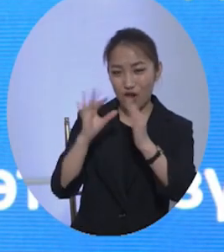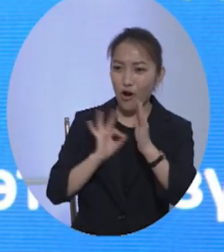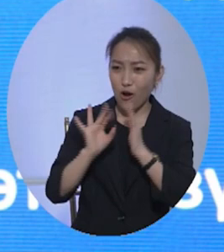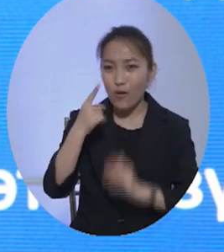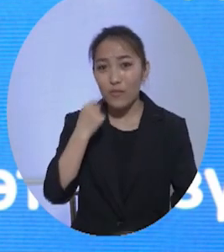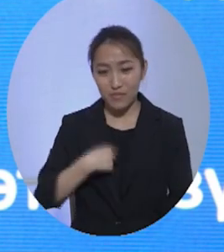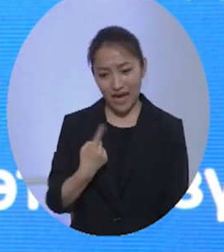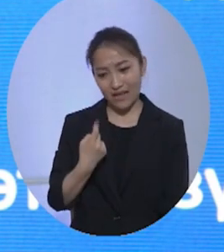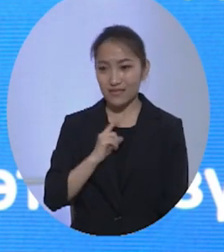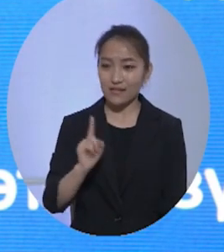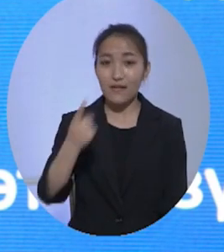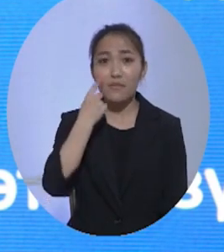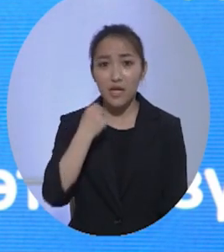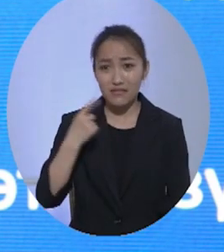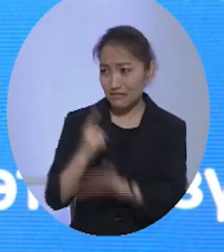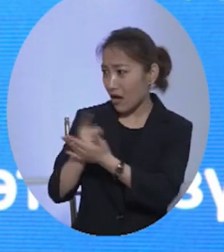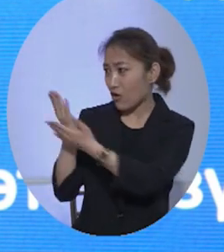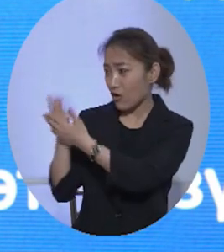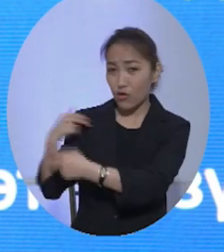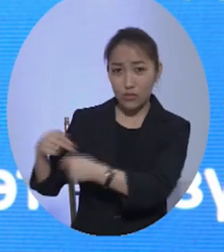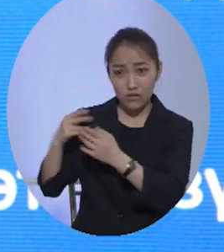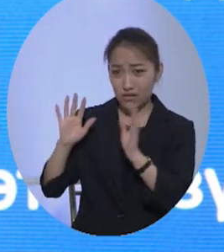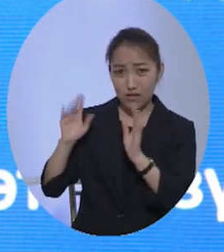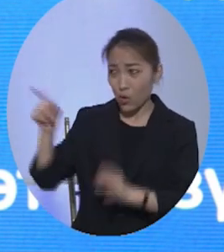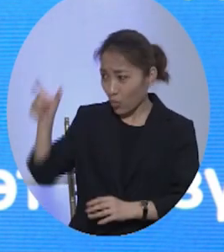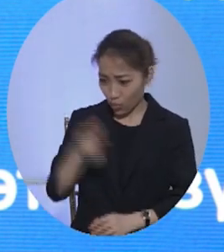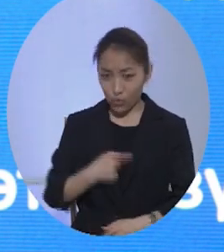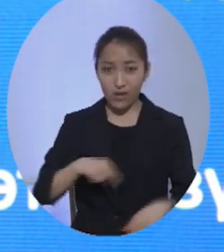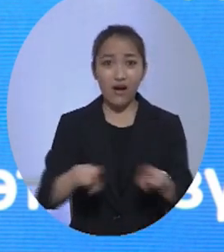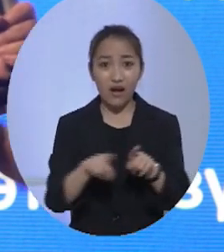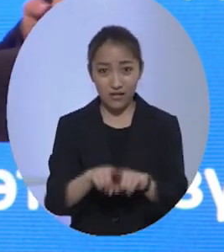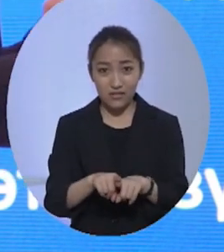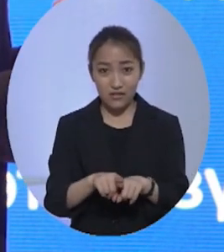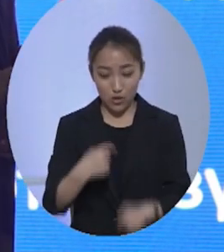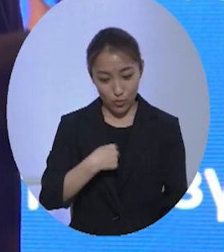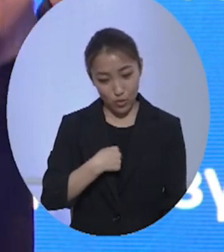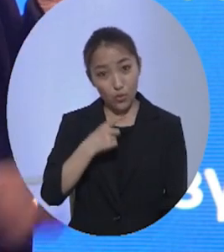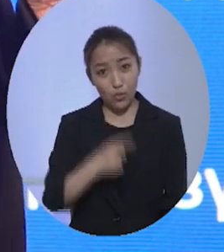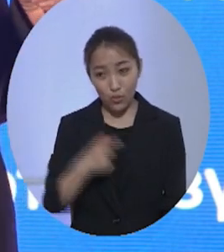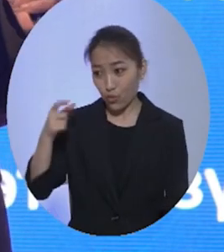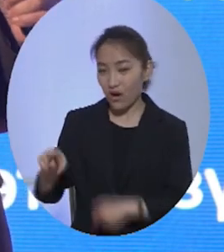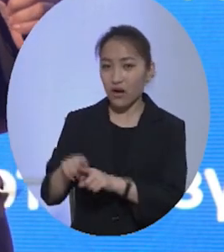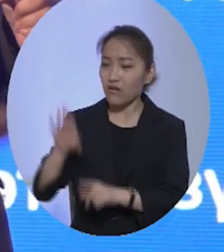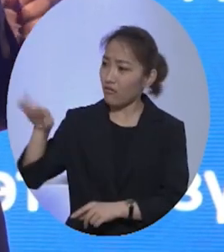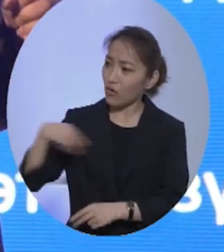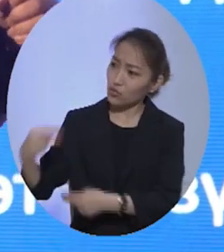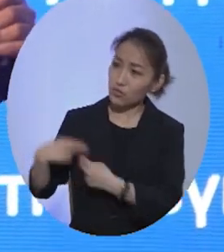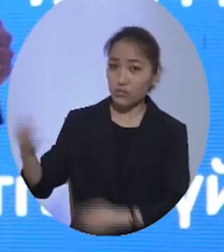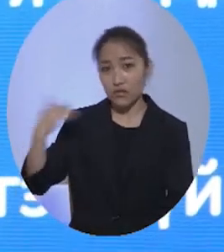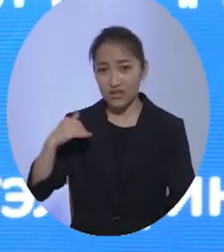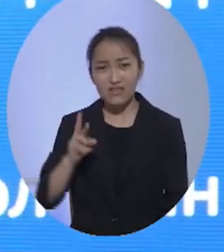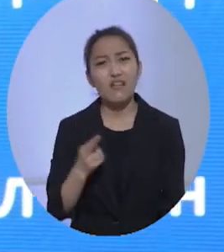явна. Би яагаад хүнээс гоох ёстой? Тэр хүн бас хүн. Би яагаад хүнийг заавал өөртөө хөтөж хийх ёстой? Би өөрөө бүгдийг аваад